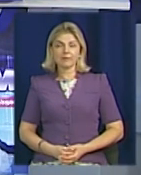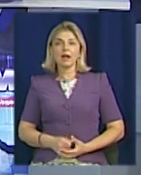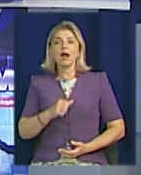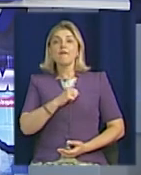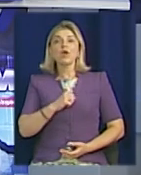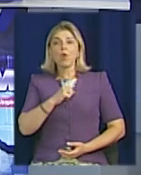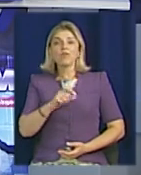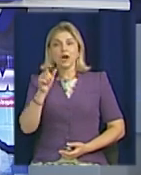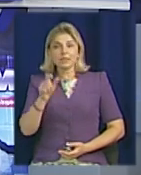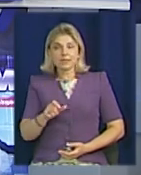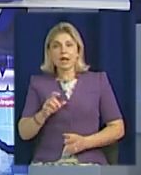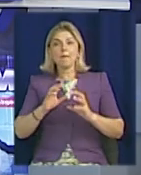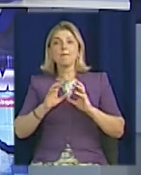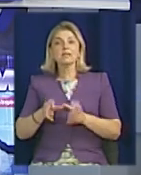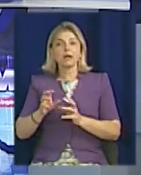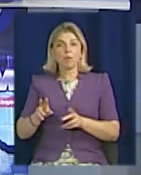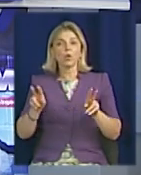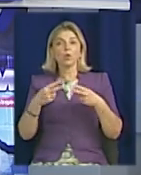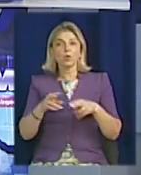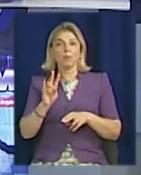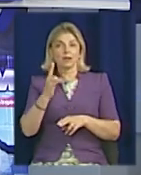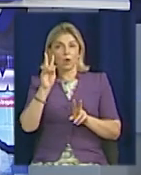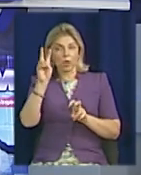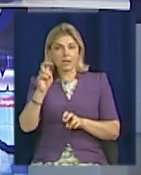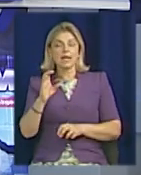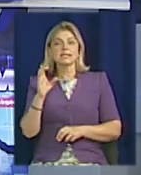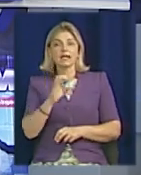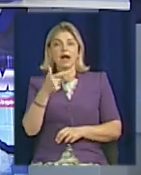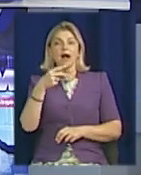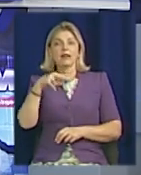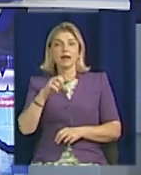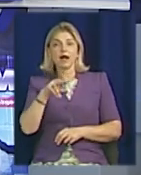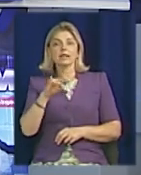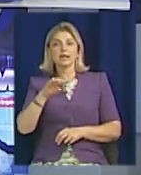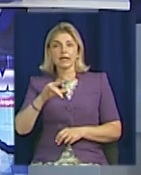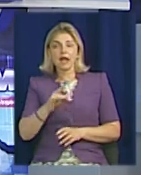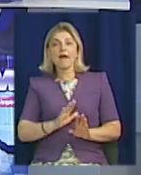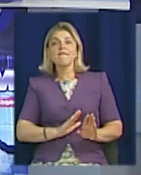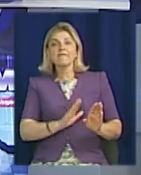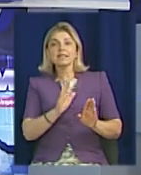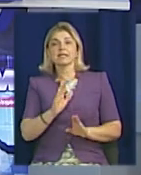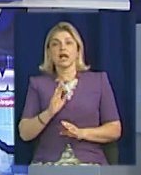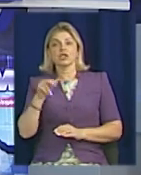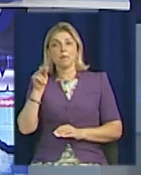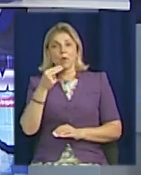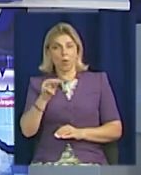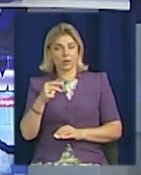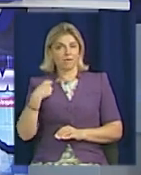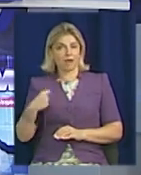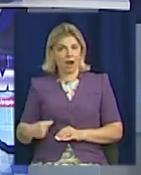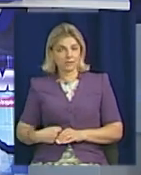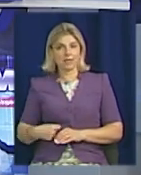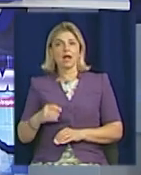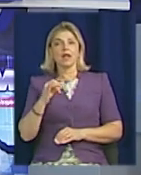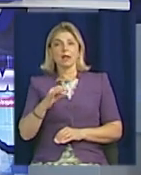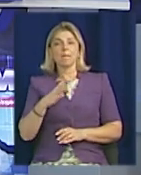Вихованець муніципального баскетбольного клубу «Миколаїв» Сергій Гладир став віце-чемпіоном Франції. Атакувальний захисник «Монако»